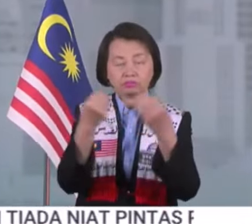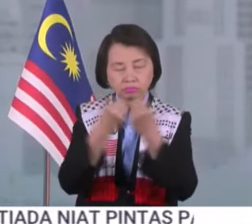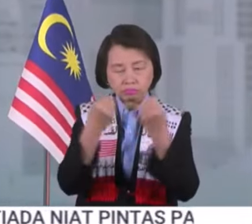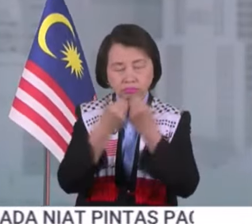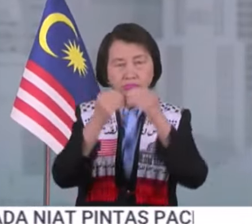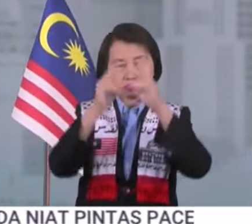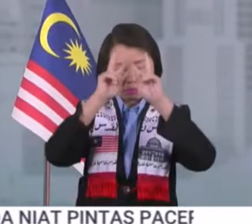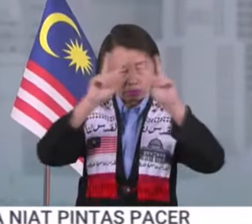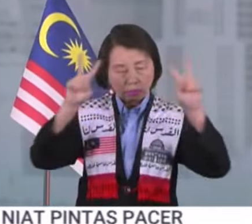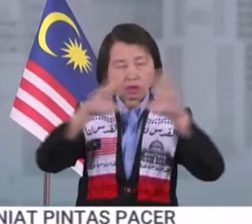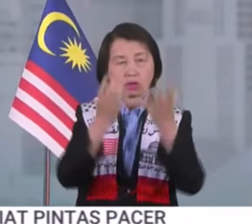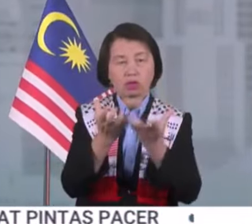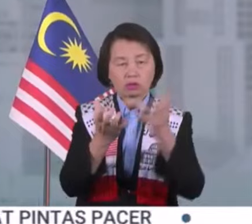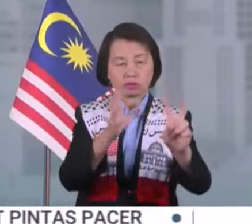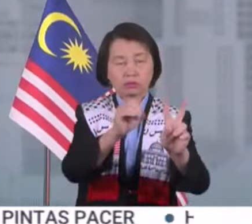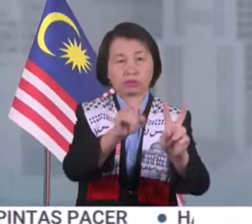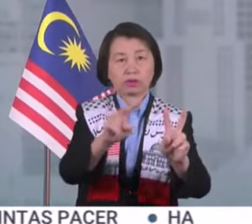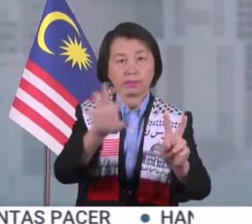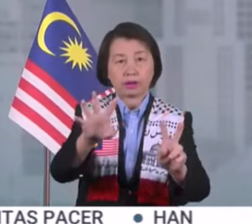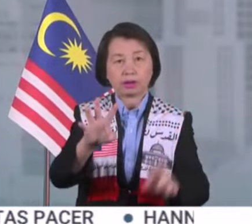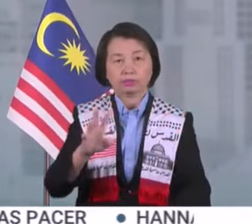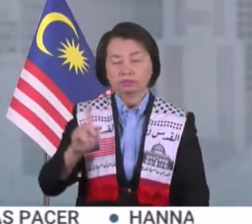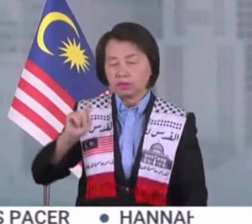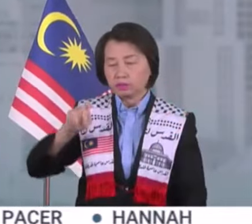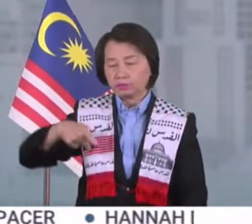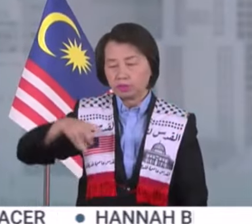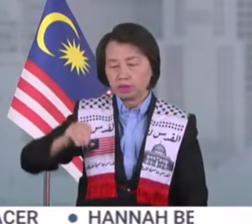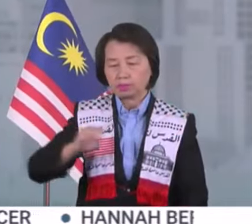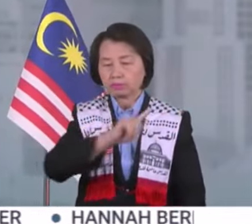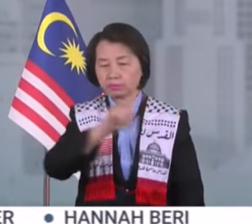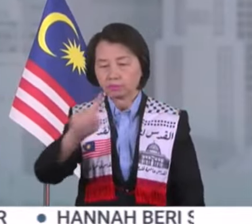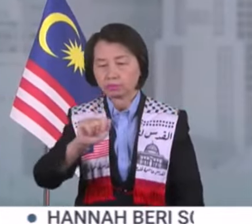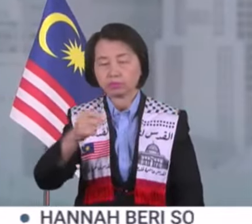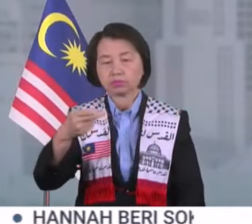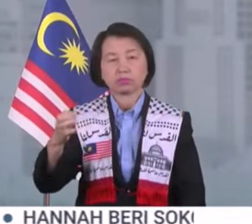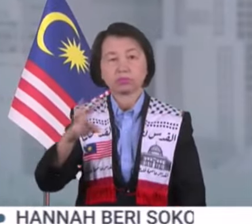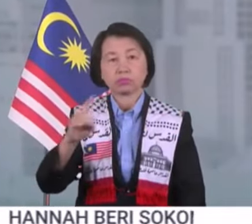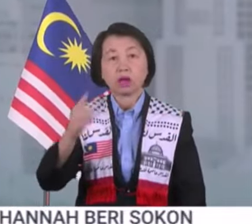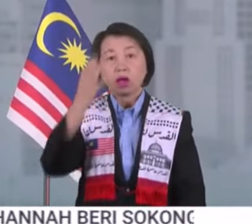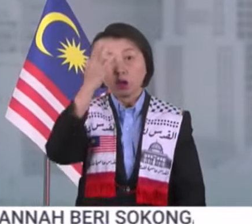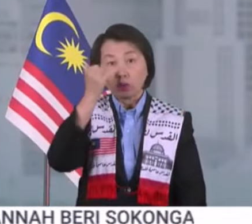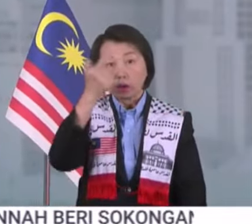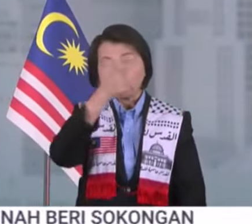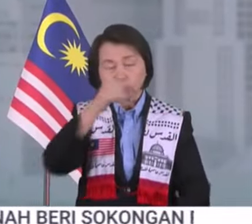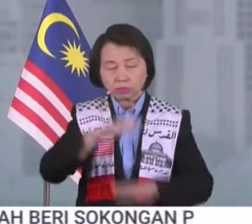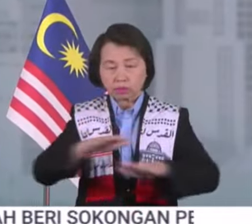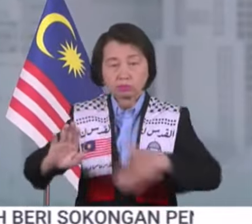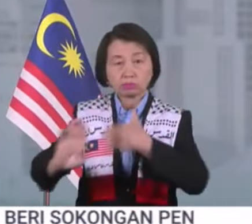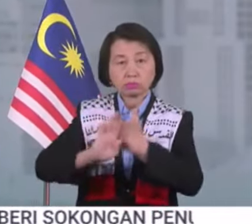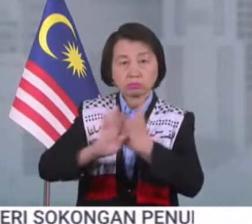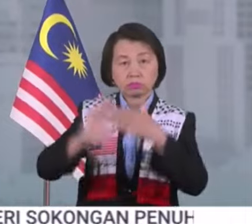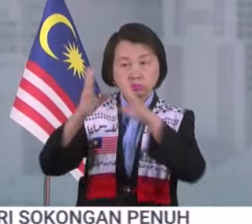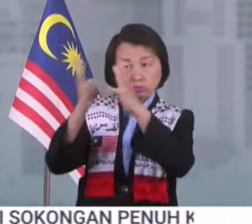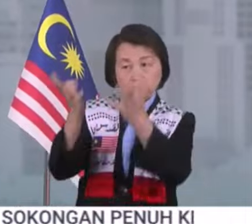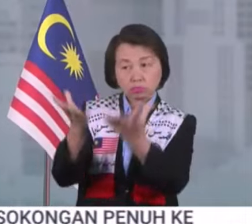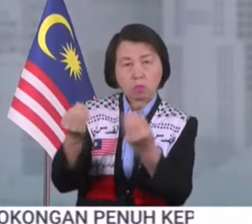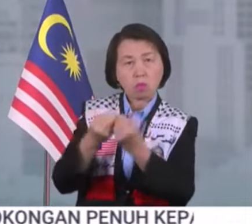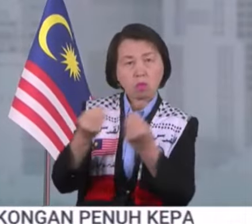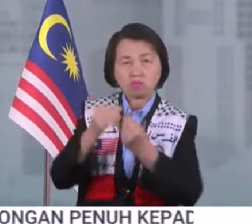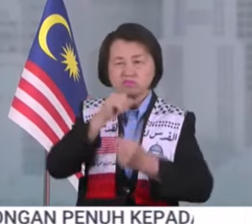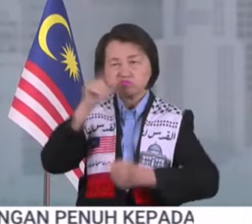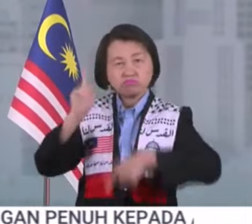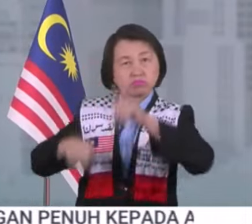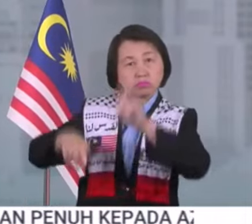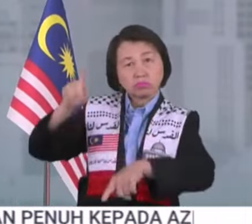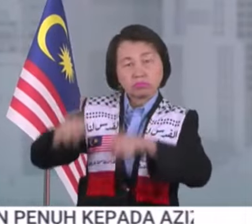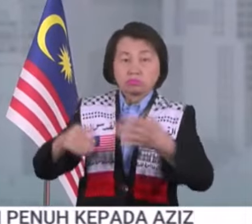Global 2024. Timbalan Perdana Menteri Dato' Seri Dr. Ahmad Zahid Hamidi berkata ia berikutan lanskap ancaman keselamatan global yang semakin tidak